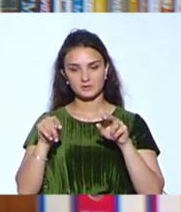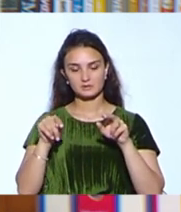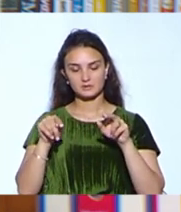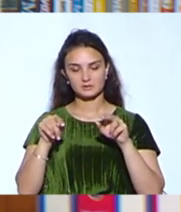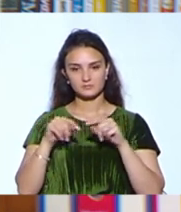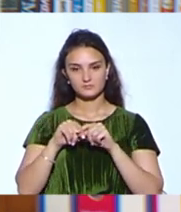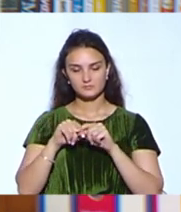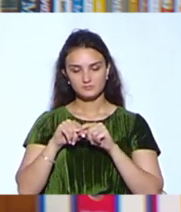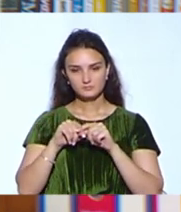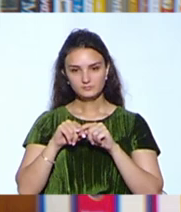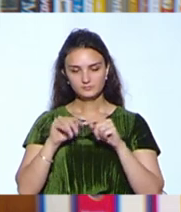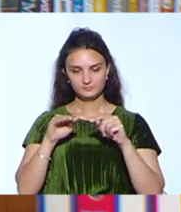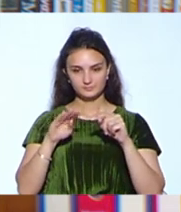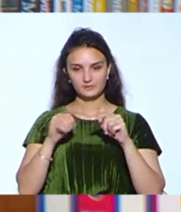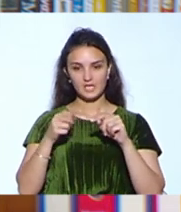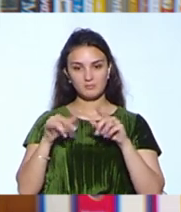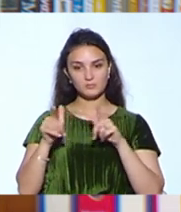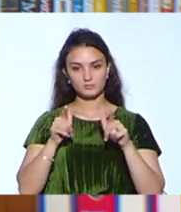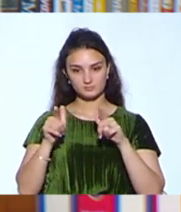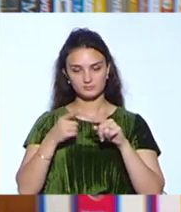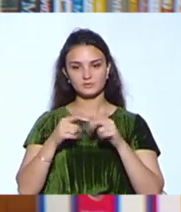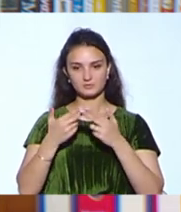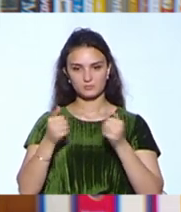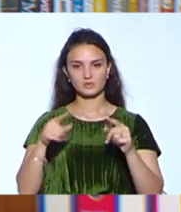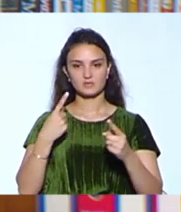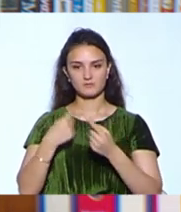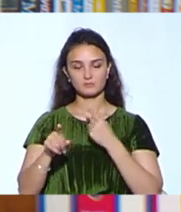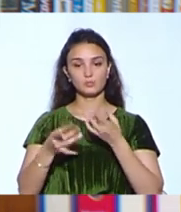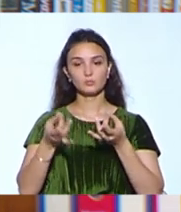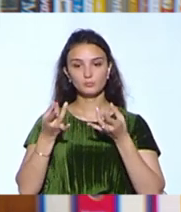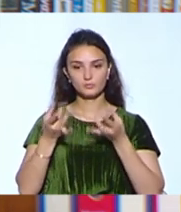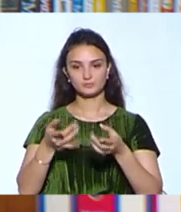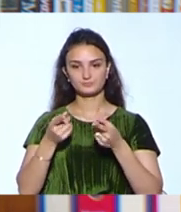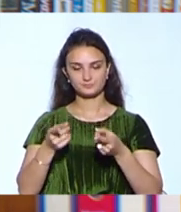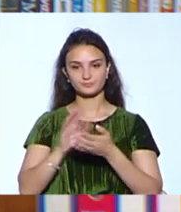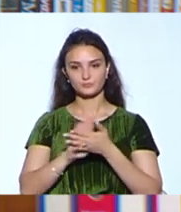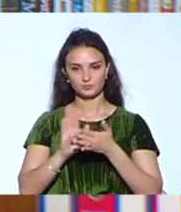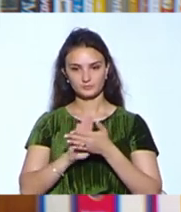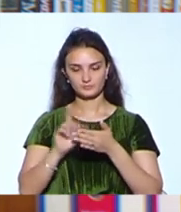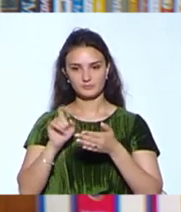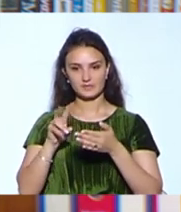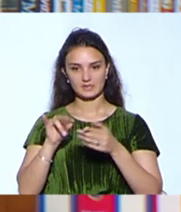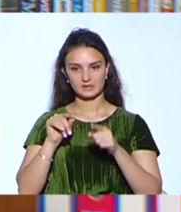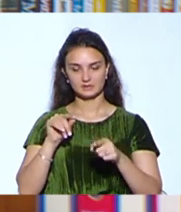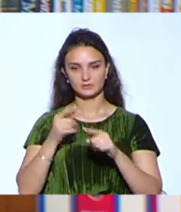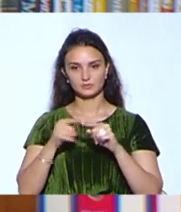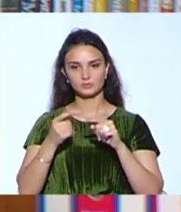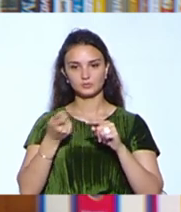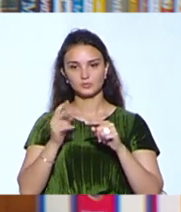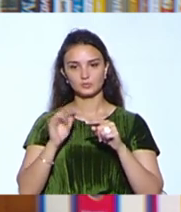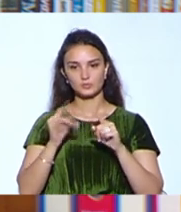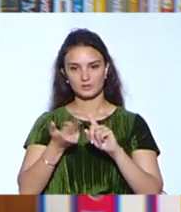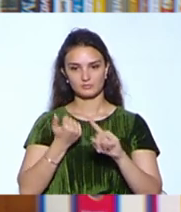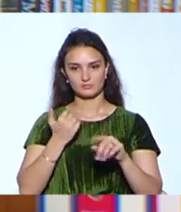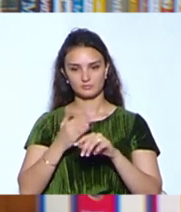ხილფაფის სახით, ტყლაპის მოსამზადებლად, ცხადია, განსხვავდება უბრალოდ გასუფთავებული ხილისგან, რომელსაც კურკა